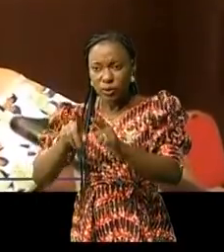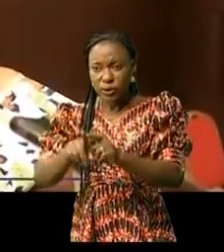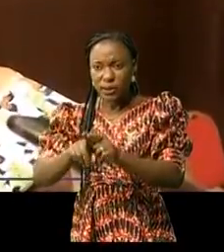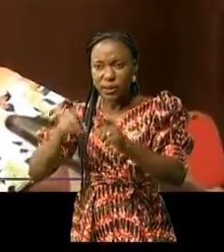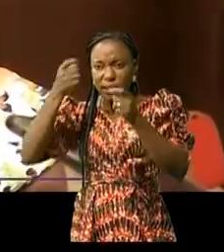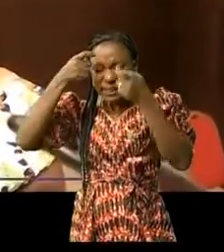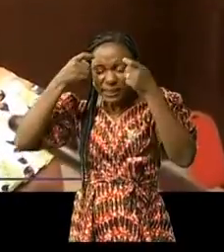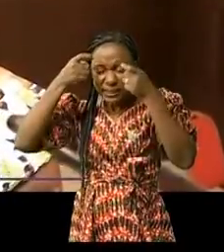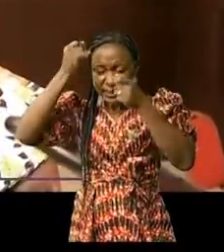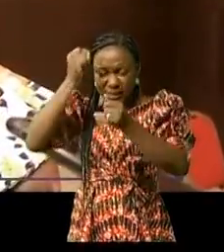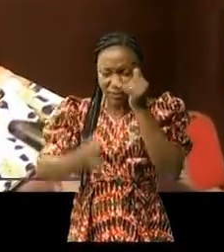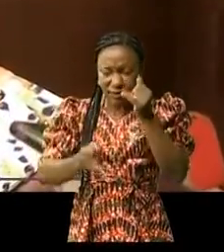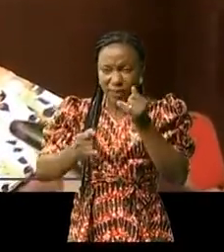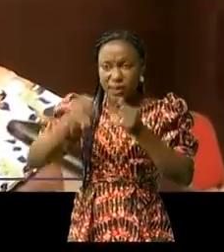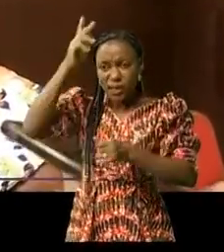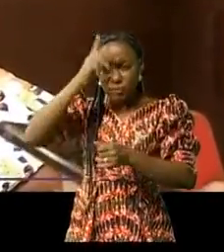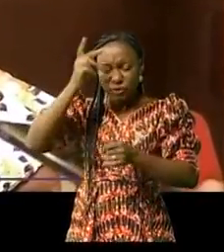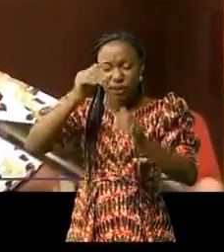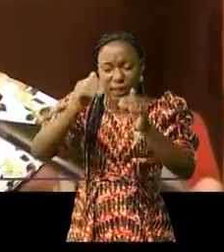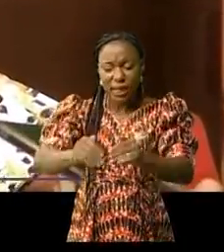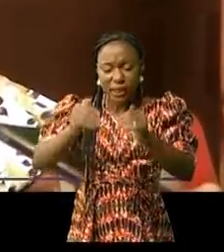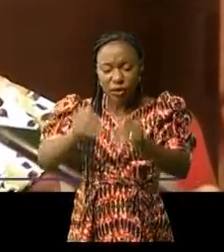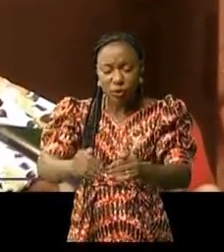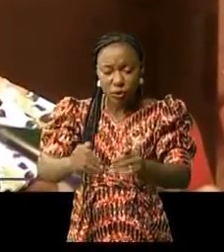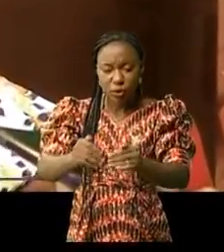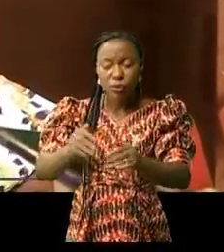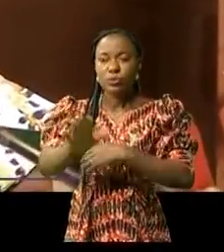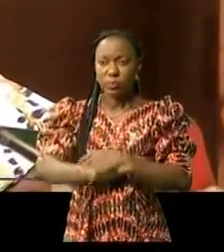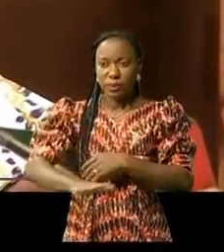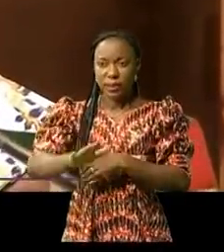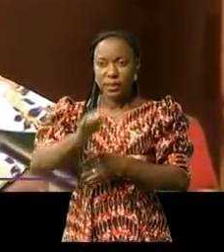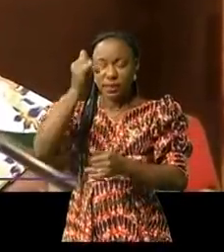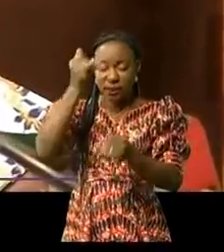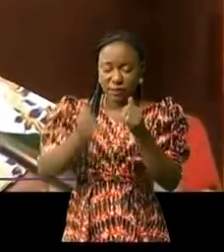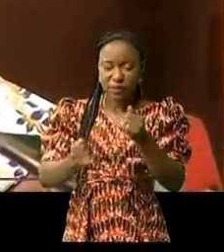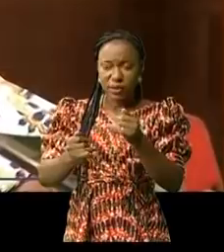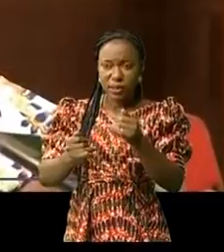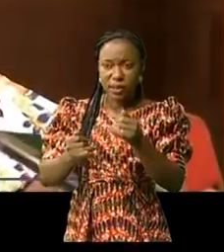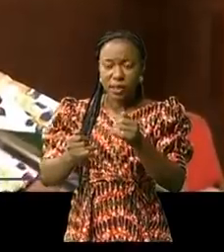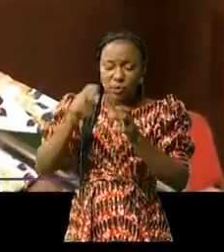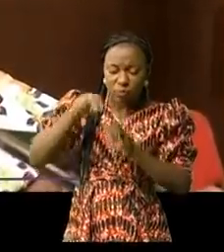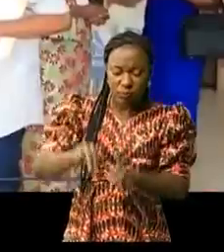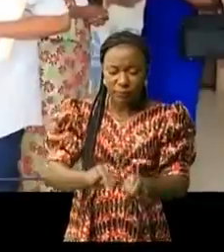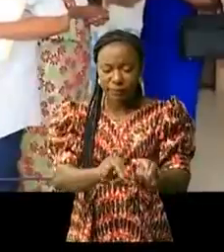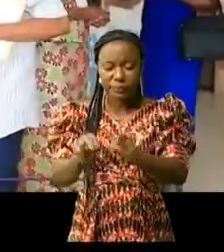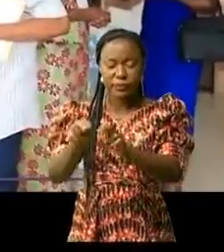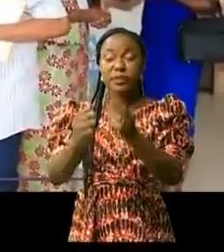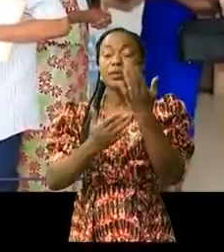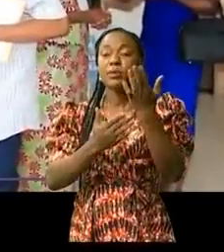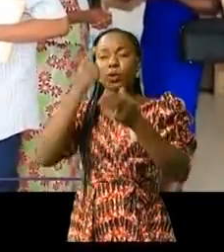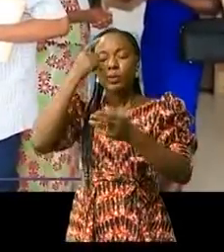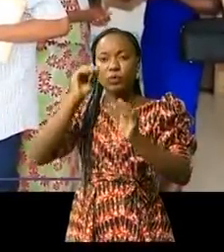agricole du pays qui définissent les axes stratégiques du secteur